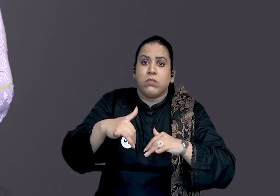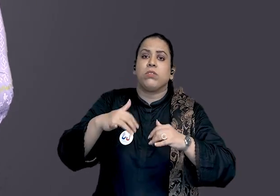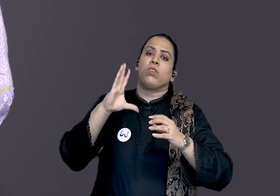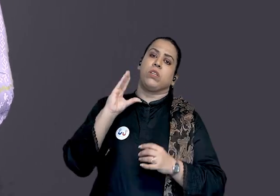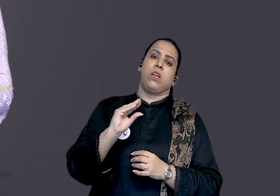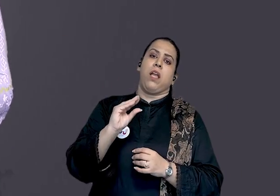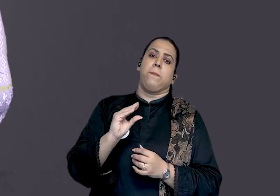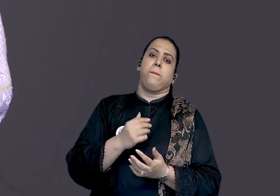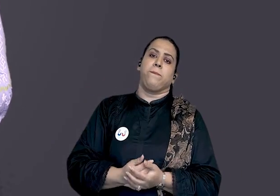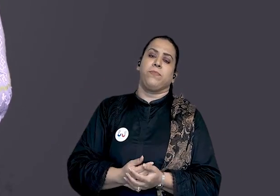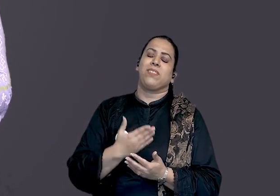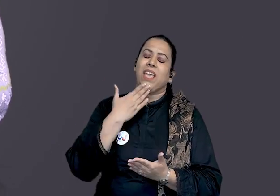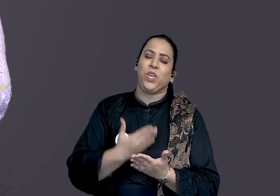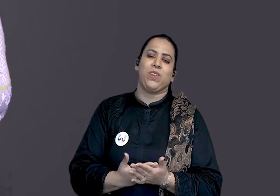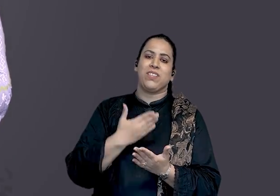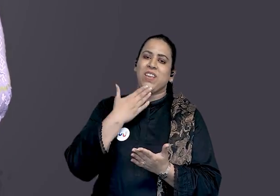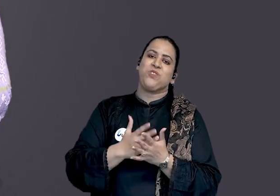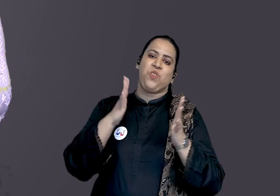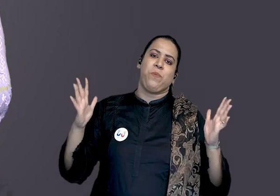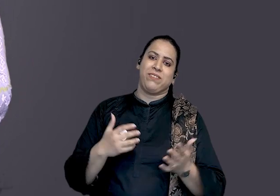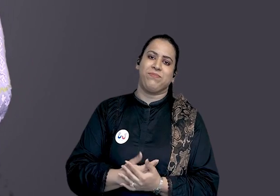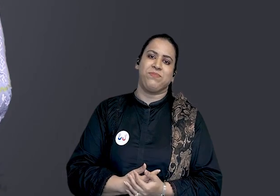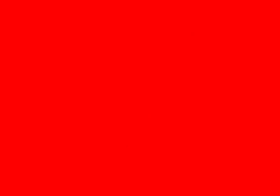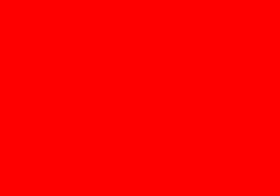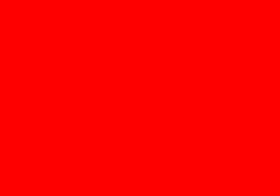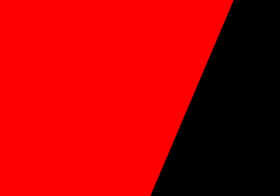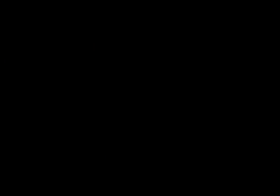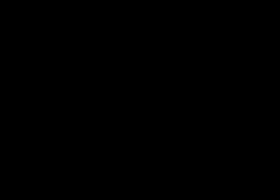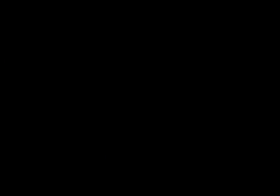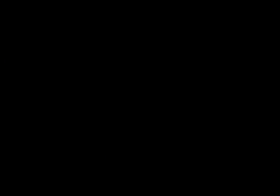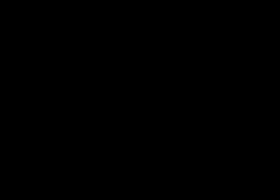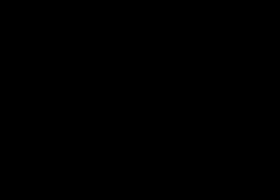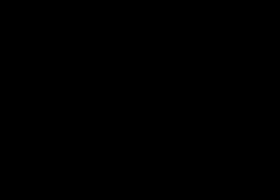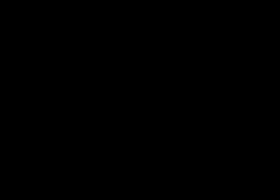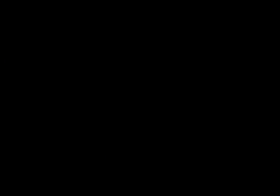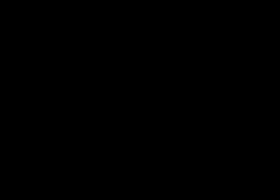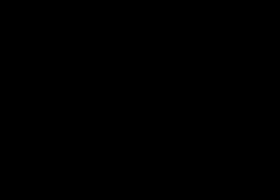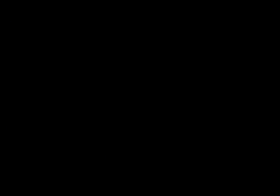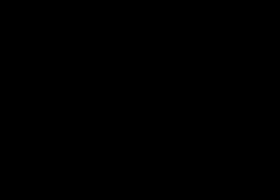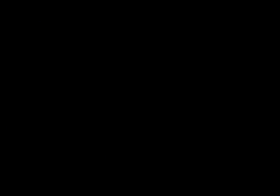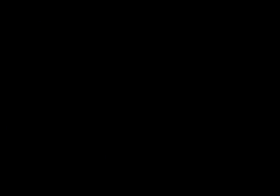जितने भी लोग आ जाएं तो शायद उतने ही काम होंगे। Thank you so much.